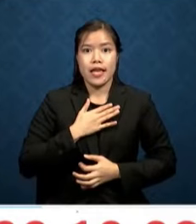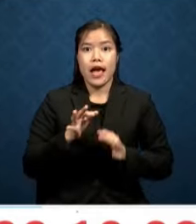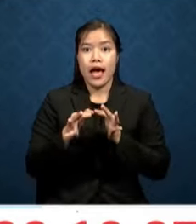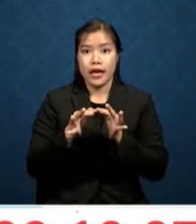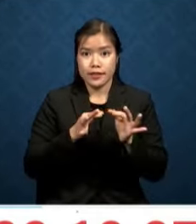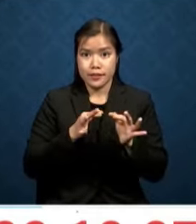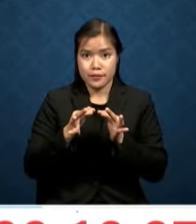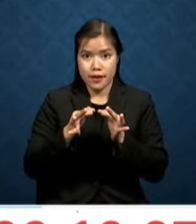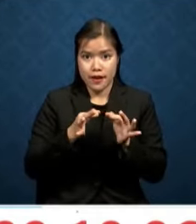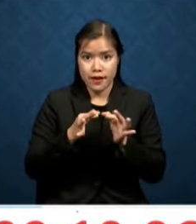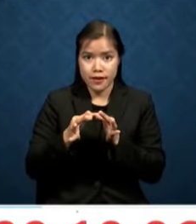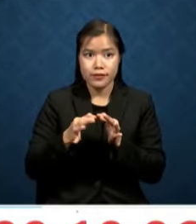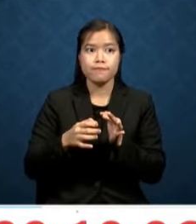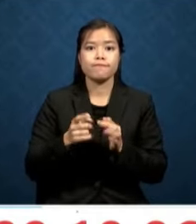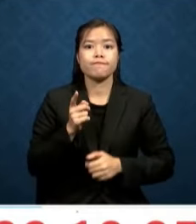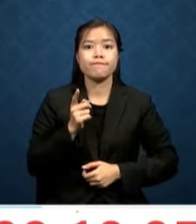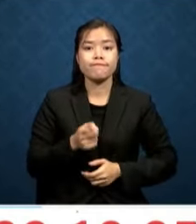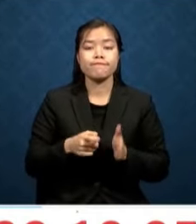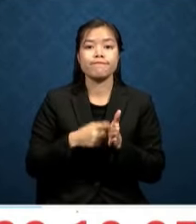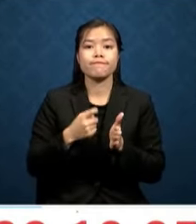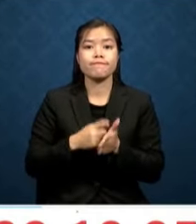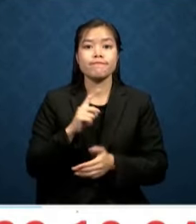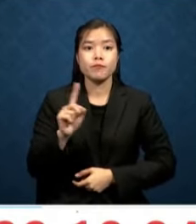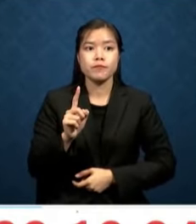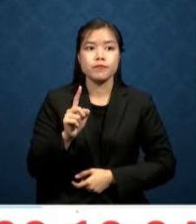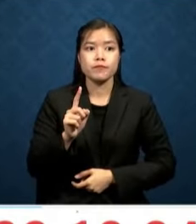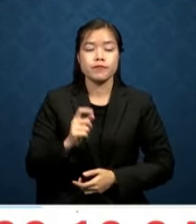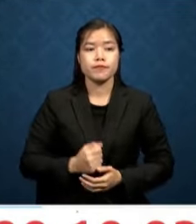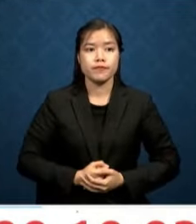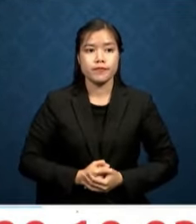ท็จจริงนะครับว่าจากการที่มีการ